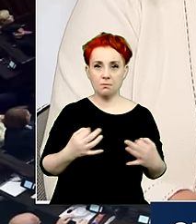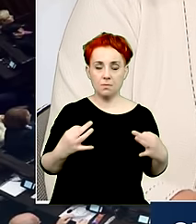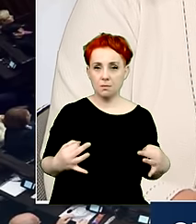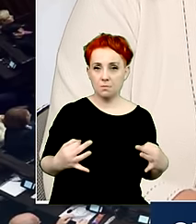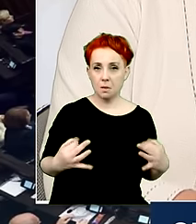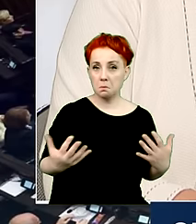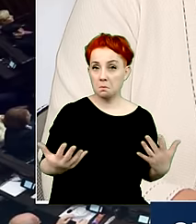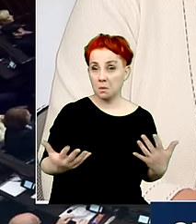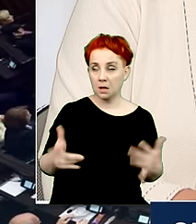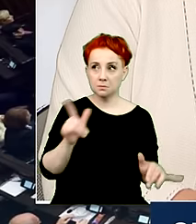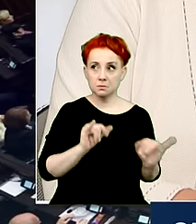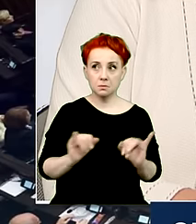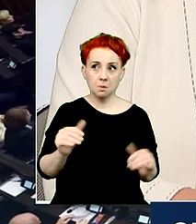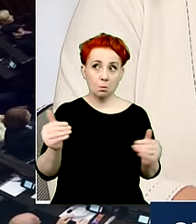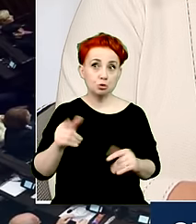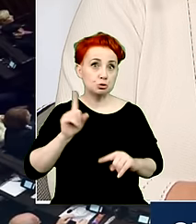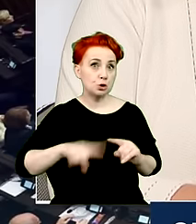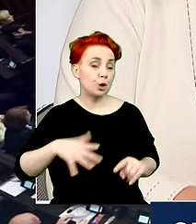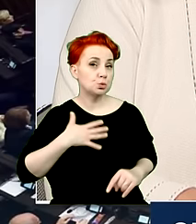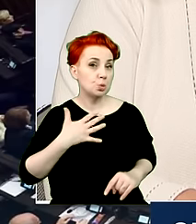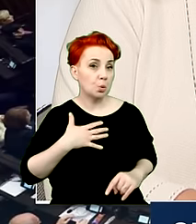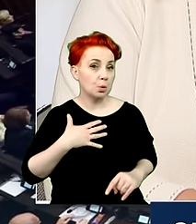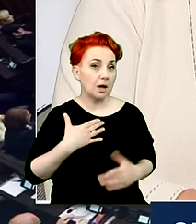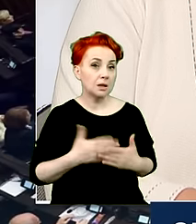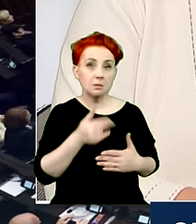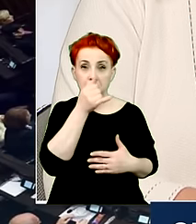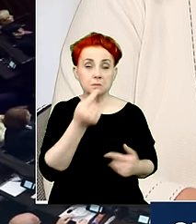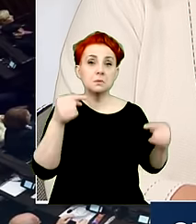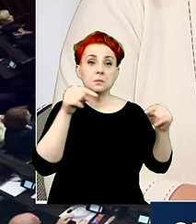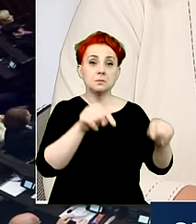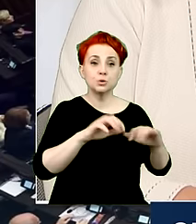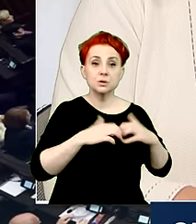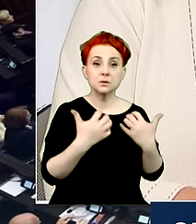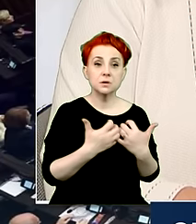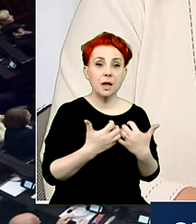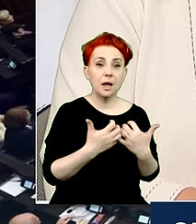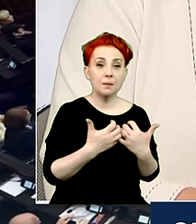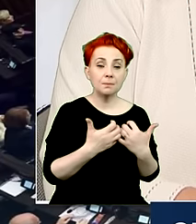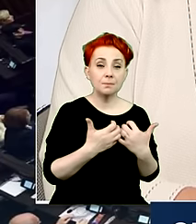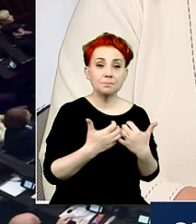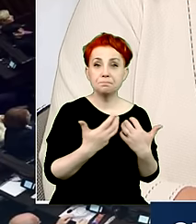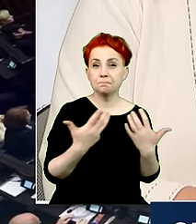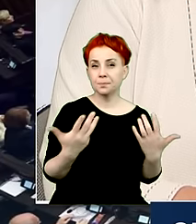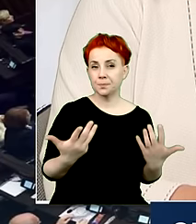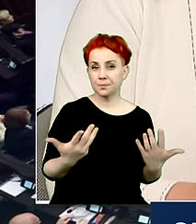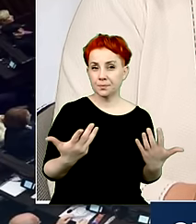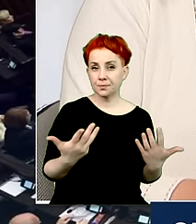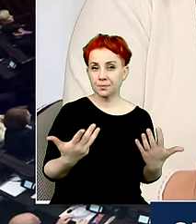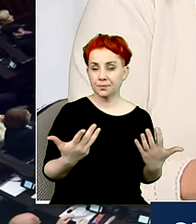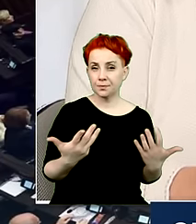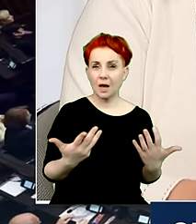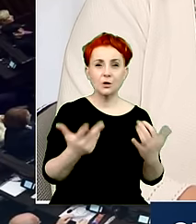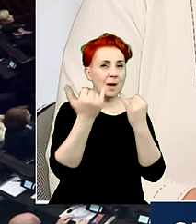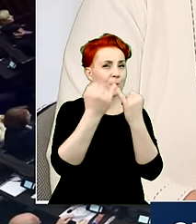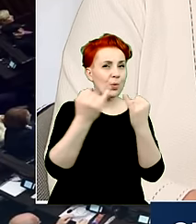czy znowu źle się poczuł i to uniemożliwiło mu udział, ale biorąc pod uwagę te różne takie triki,